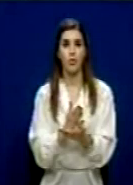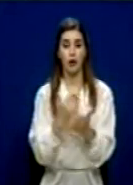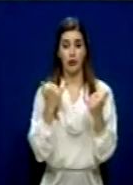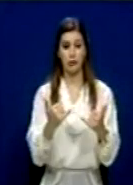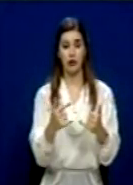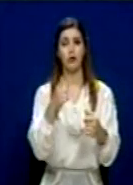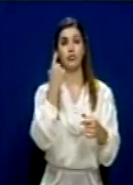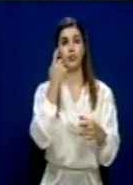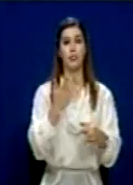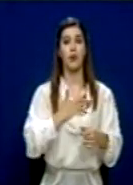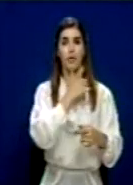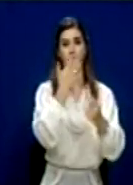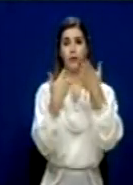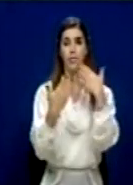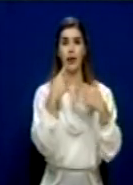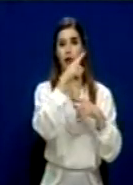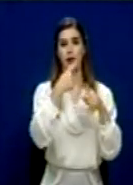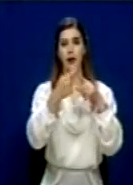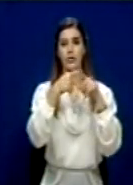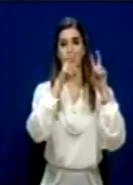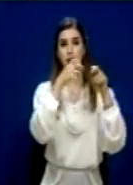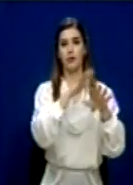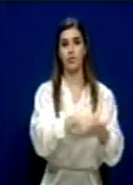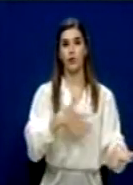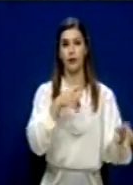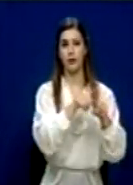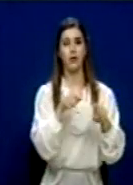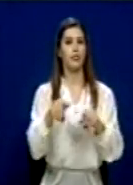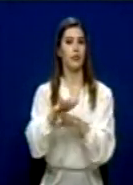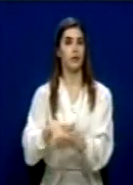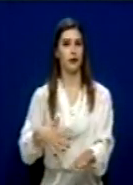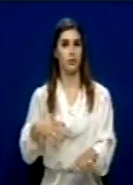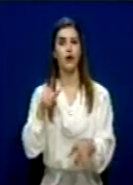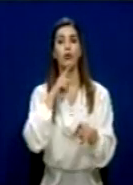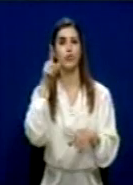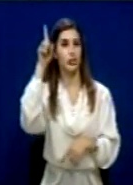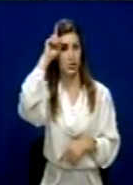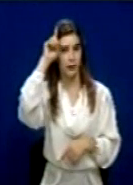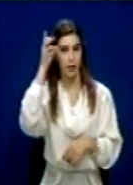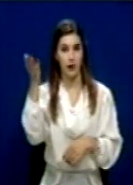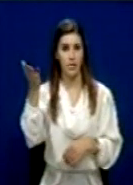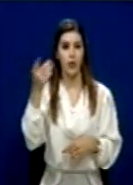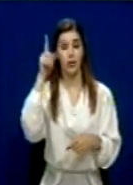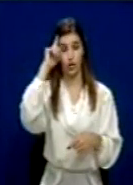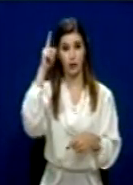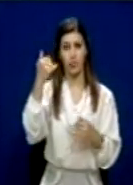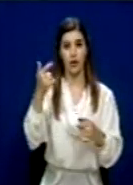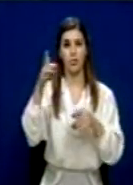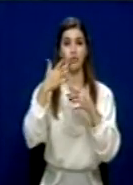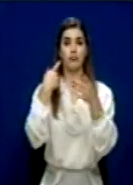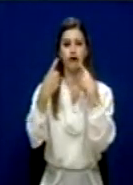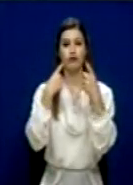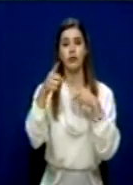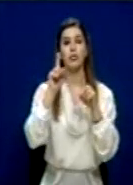parlament tjetër që mban deri dhe ku do diskutohen edhe këto çështje. Edhe ju e dini shumë mirë cili është, është Bundestagu Gjerman. Bundestagu Gjerman sot do të kërkojnë